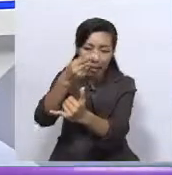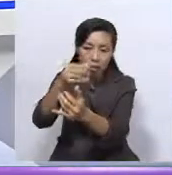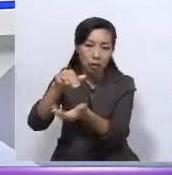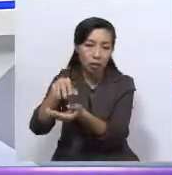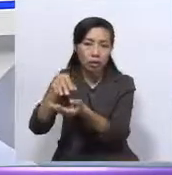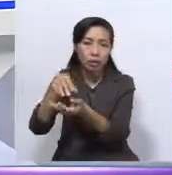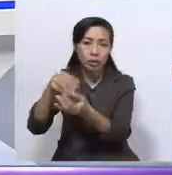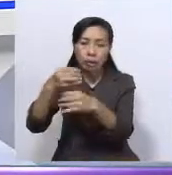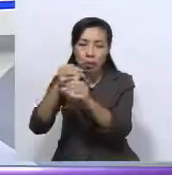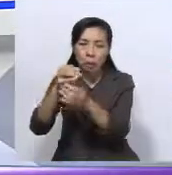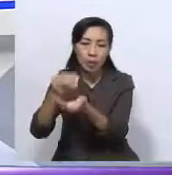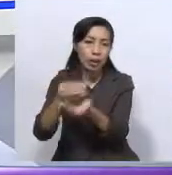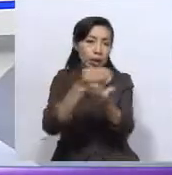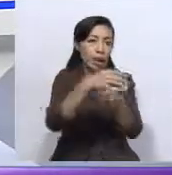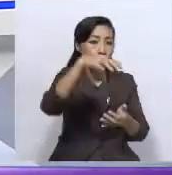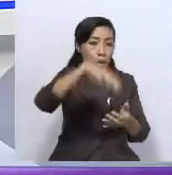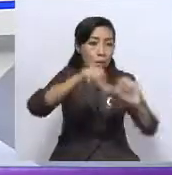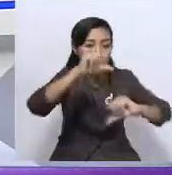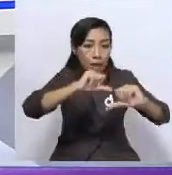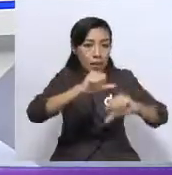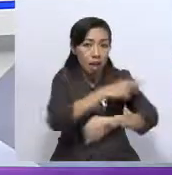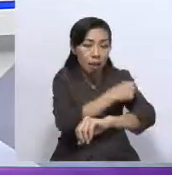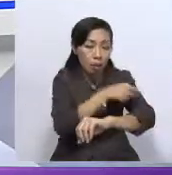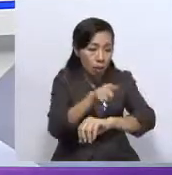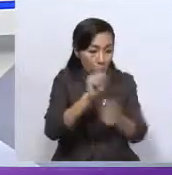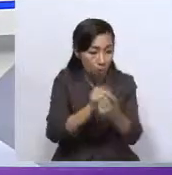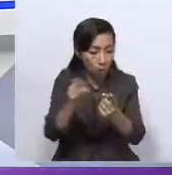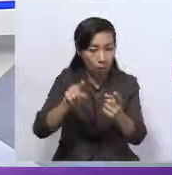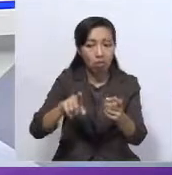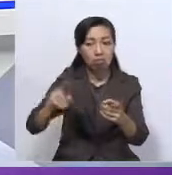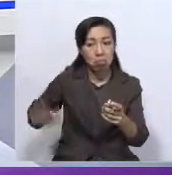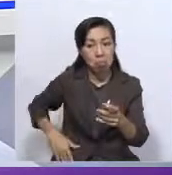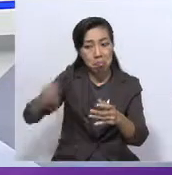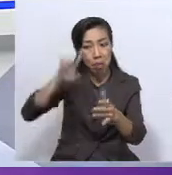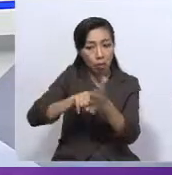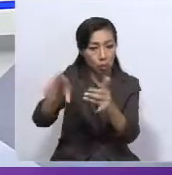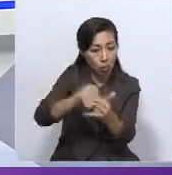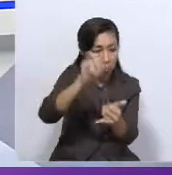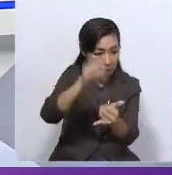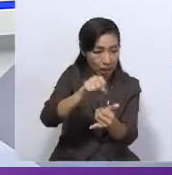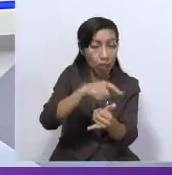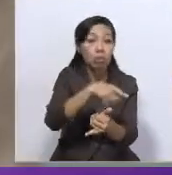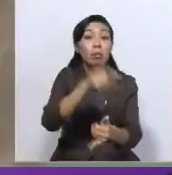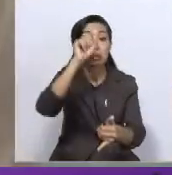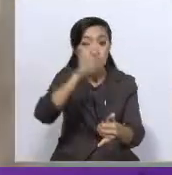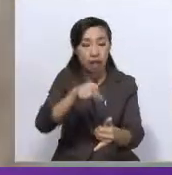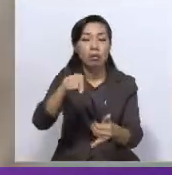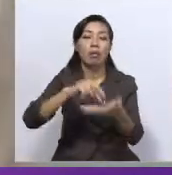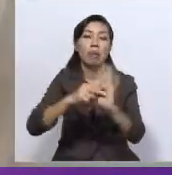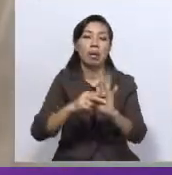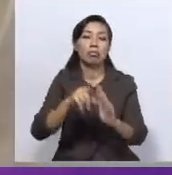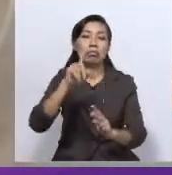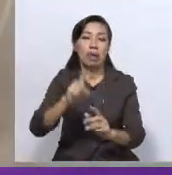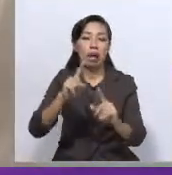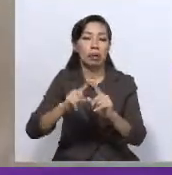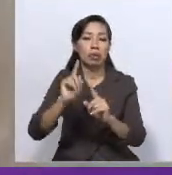เกิดจากเชื้อพิษสุนัขบ้าหรือไม่ถ้าหากใช่ก็จะเป็นผู้เสียชีวิตจากพิษสุนัขบ้าเป็นรายที่7แล้วค่ะโด